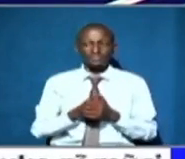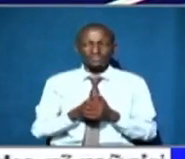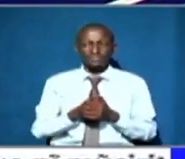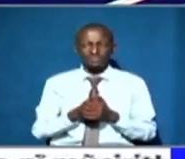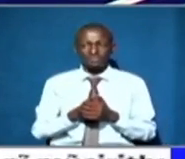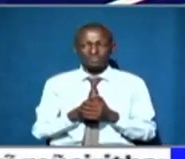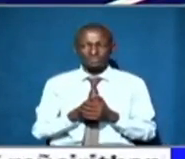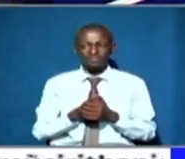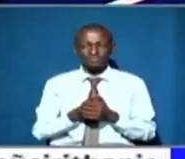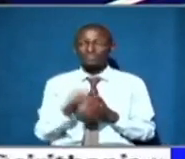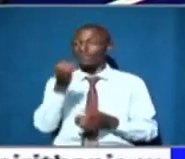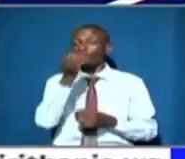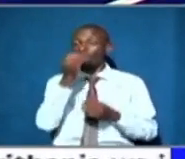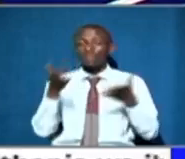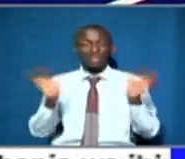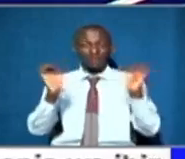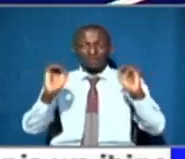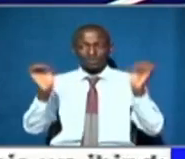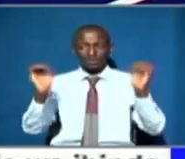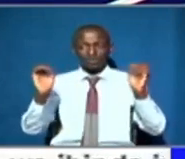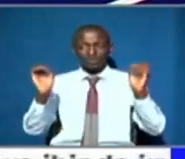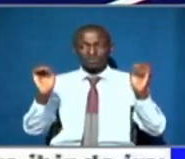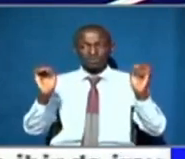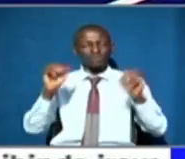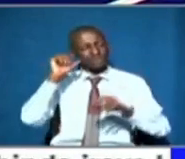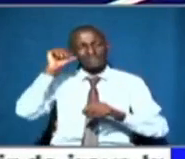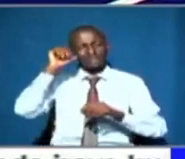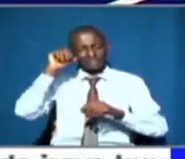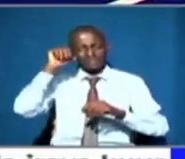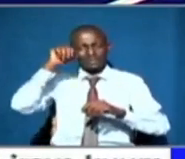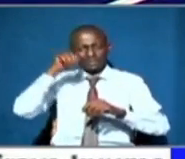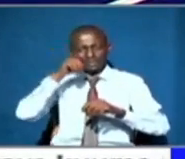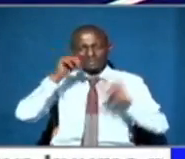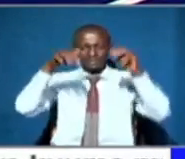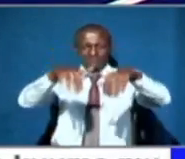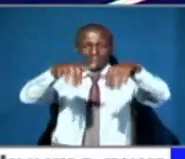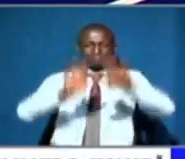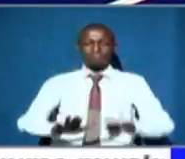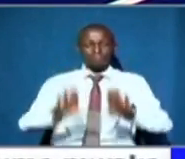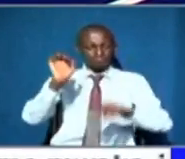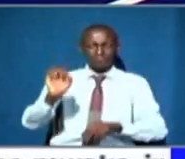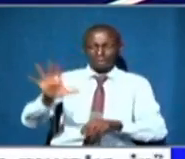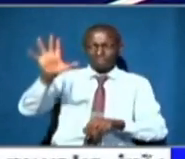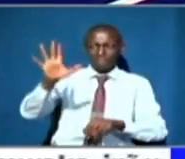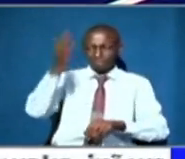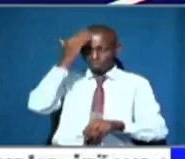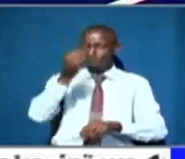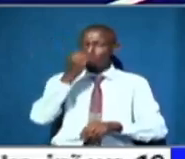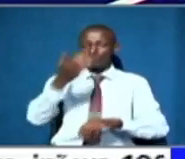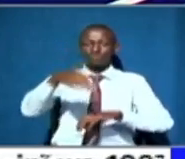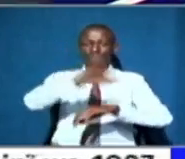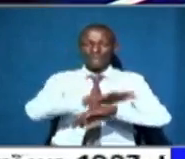ndugwika atia ndukuria ndi twega muno na maundu macio ona kuru mathiko ni magutuika cost riri tondu packed food ikire goro hadini